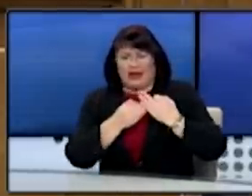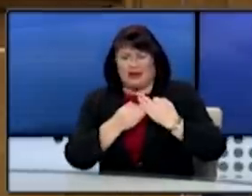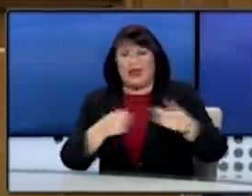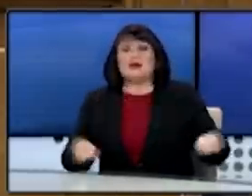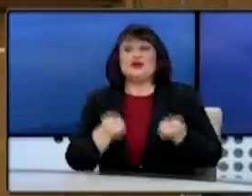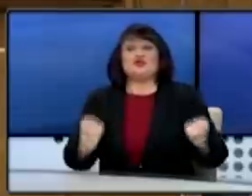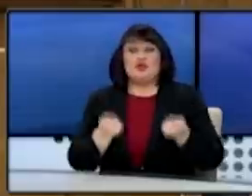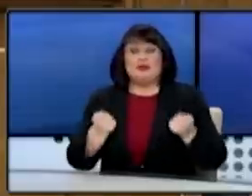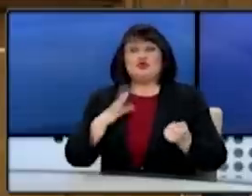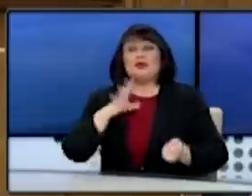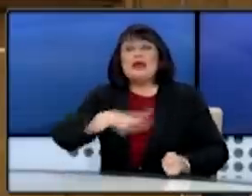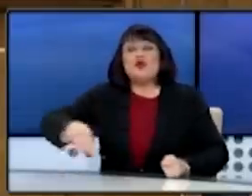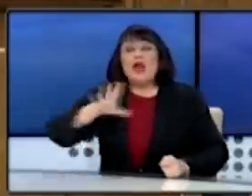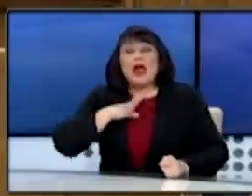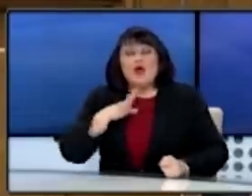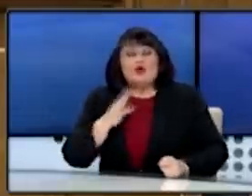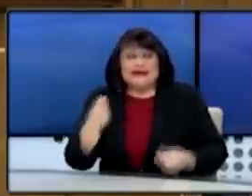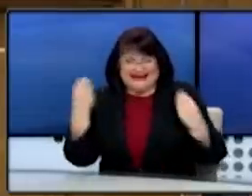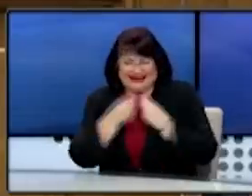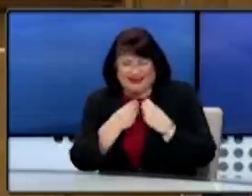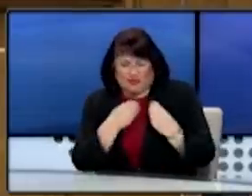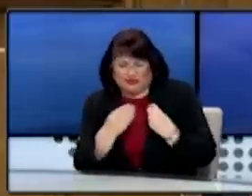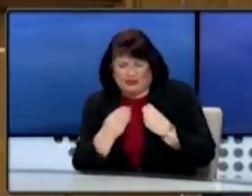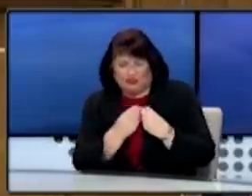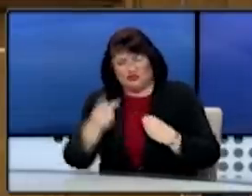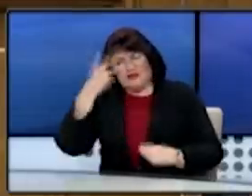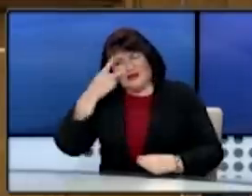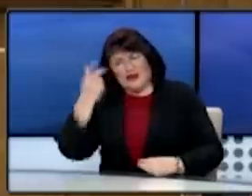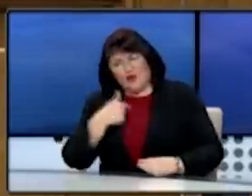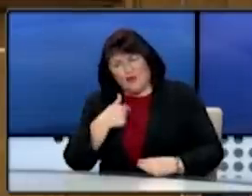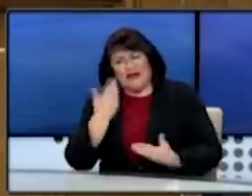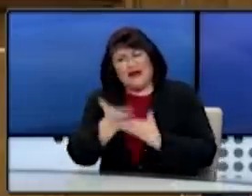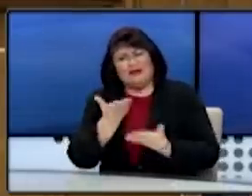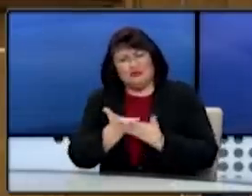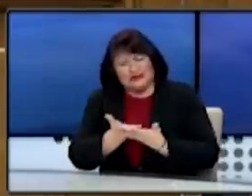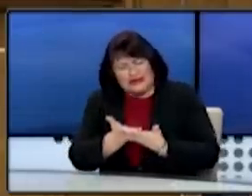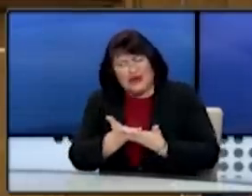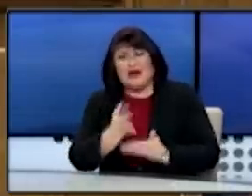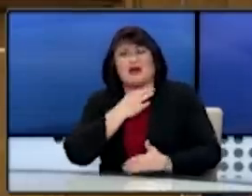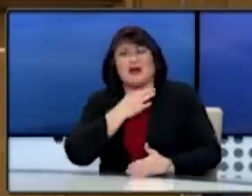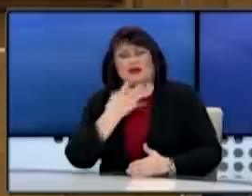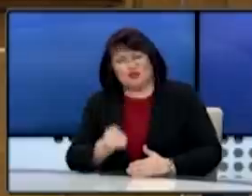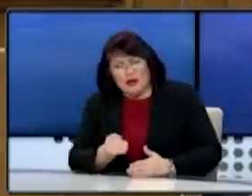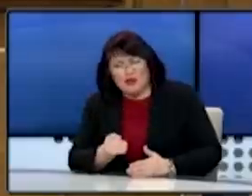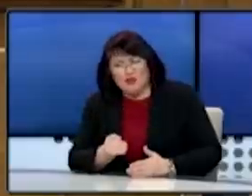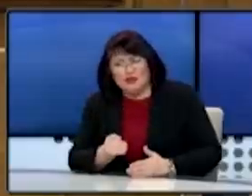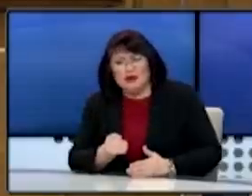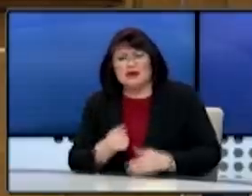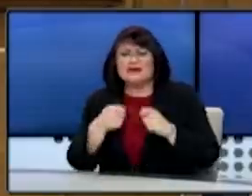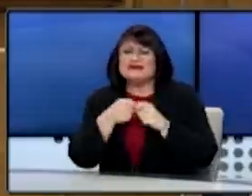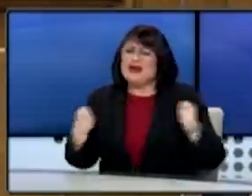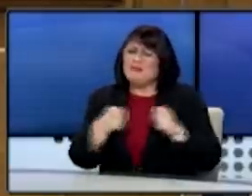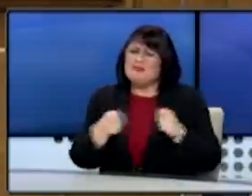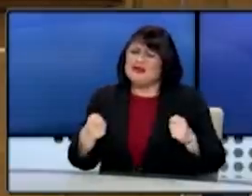τους εργαζόμενους, για το λαό? Να προσαρμόσουν τα δικαιώματά τους, τις απαιτήσεις τους, τις ανάγκες τους στα μέτρα